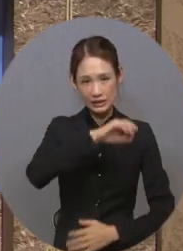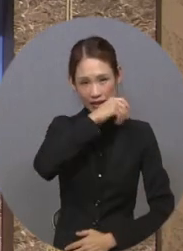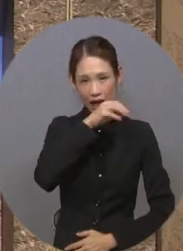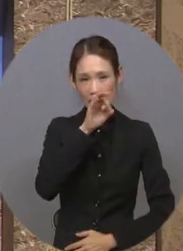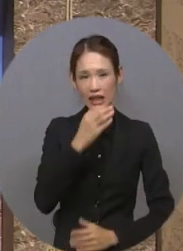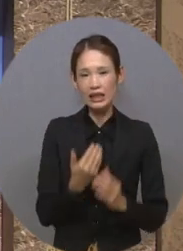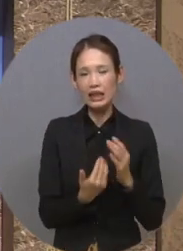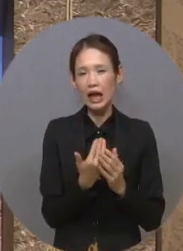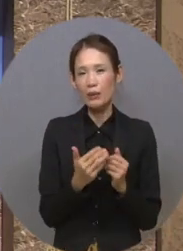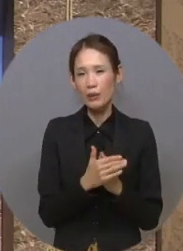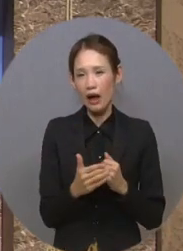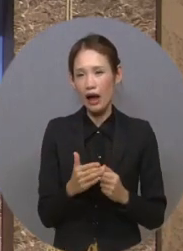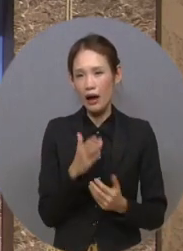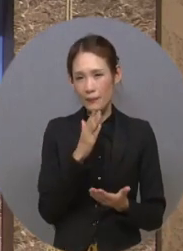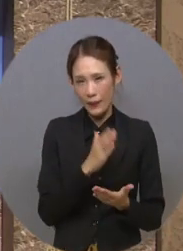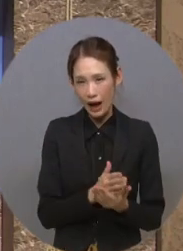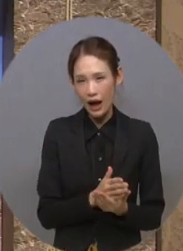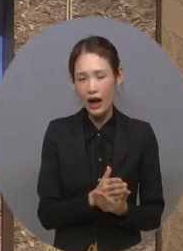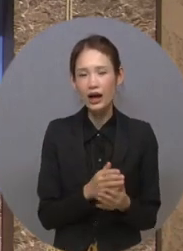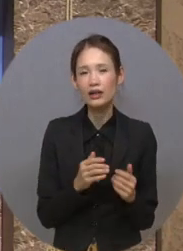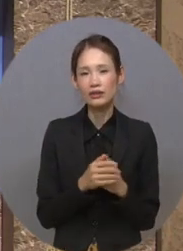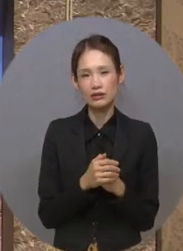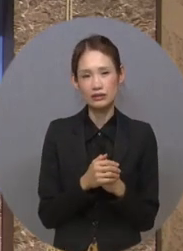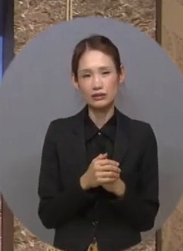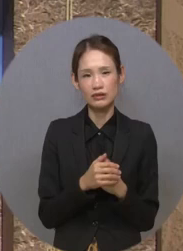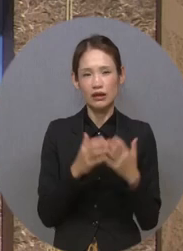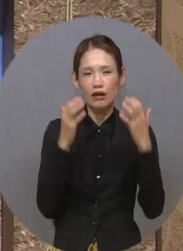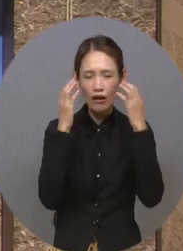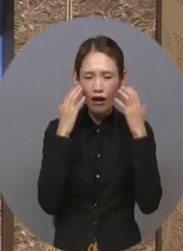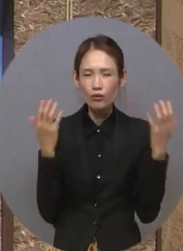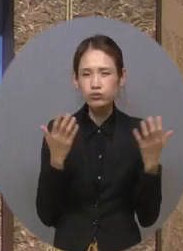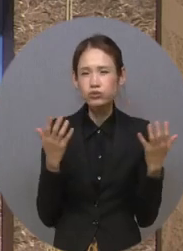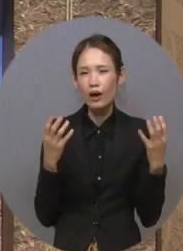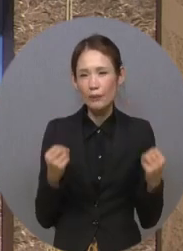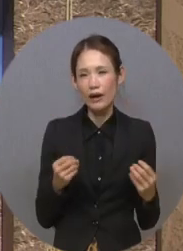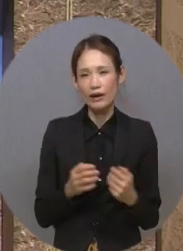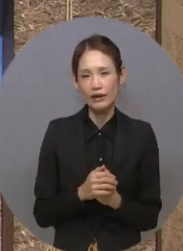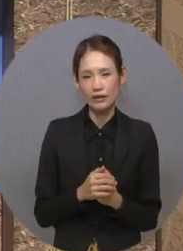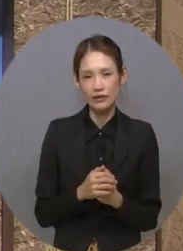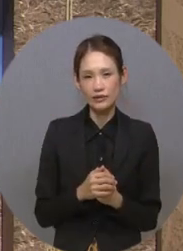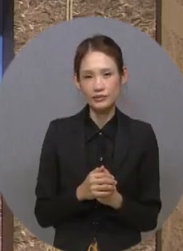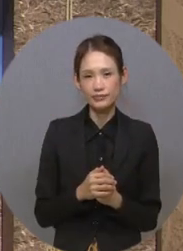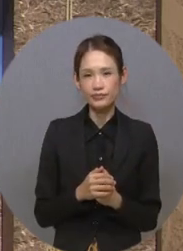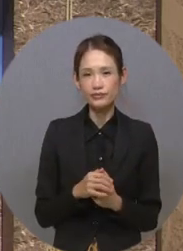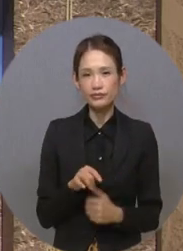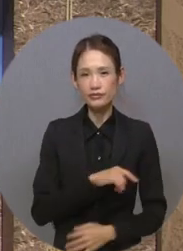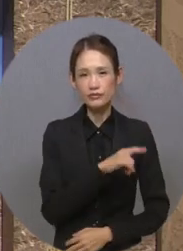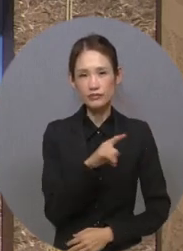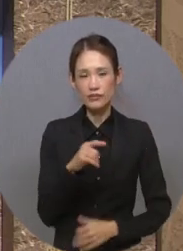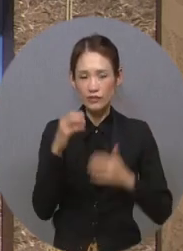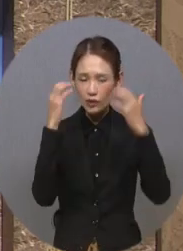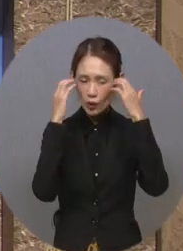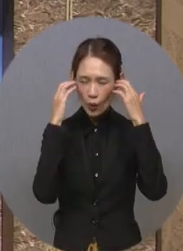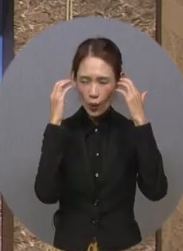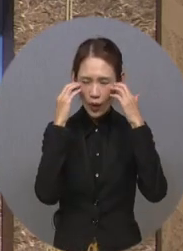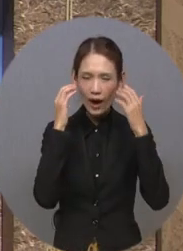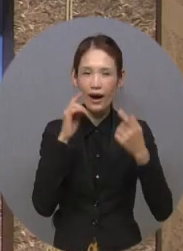일이 없도록 하고 예. 또 직원들이 또 많이 고생들 하잖아요. 그분들이 고생하는